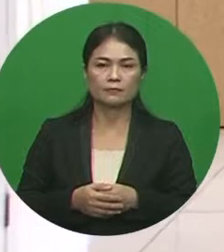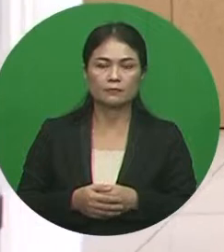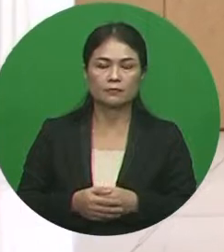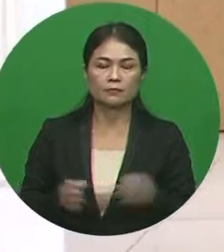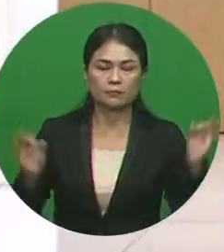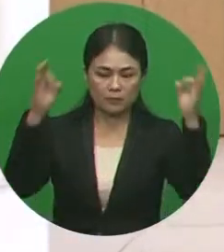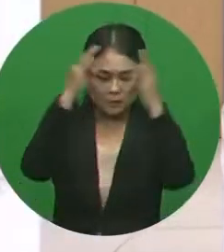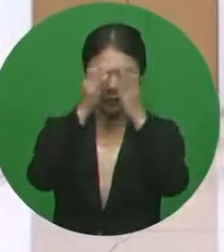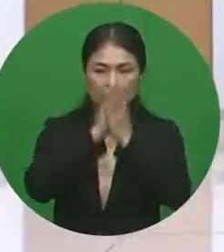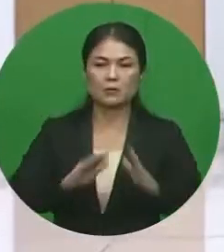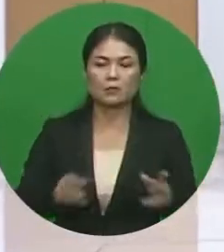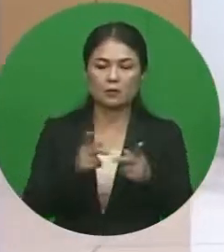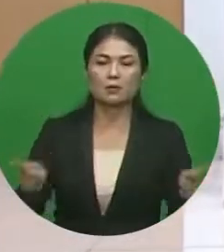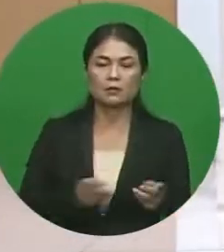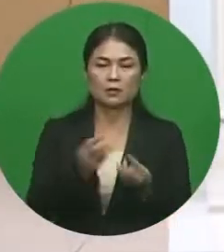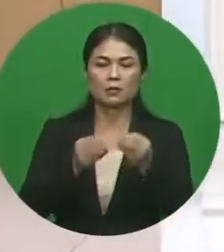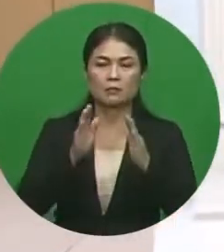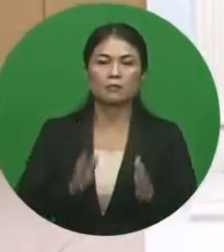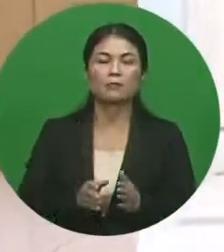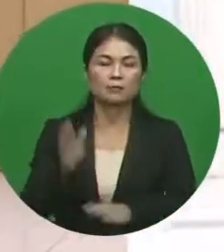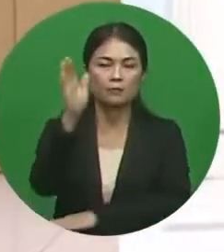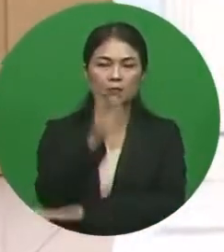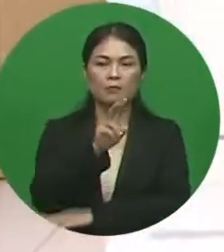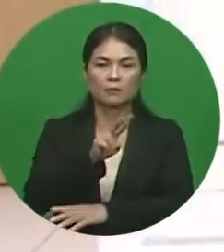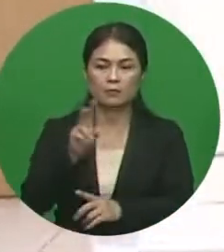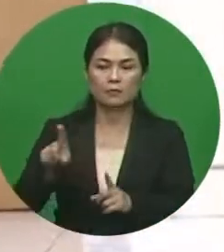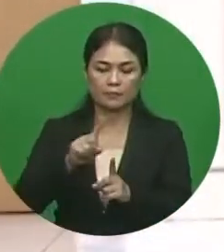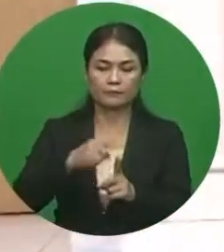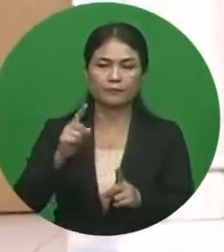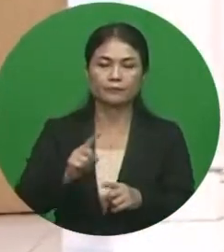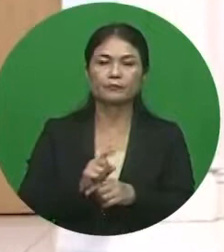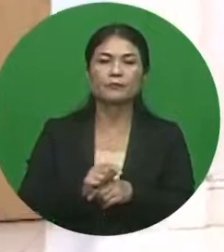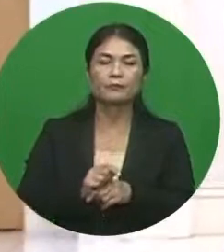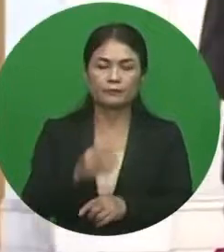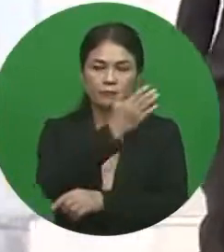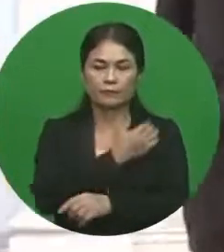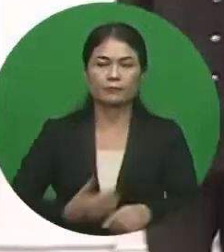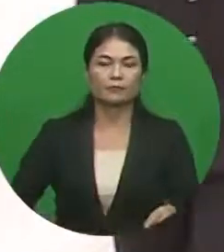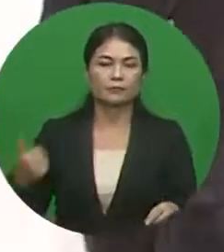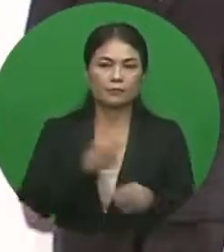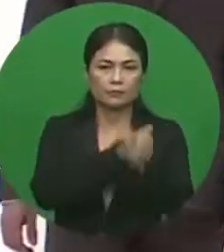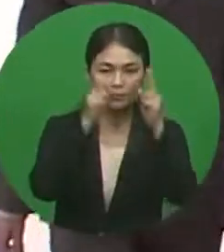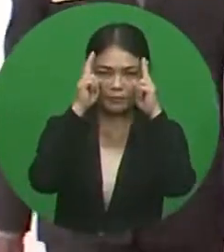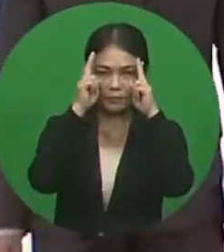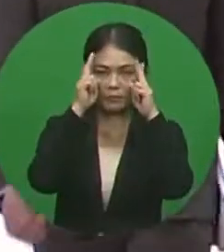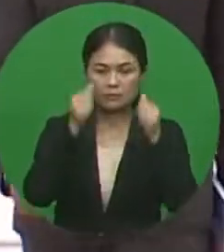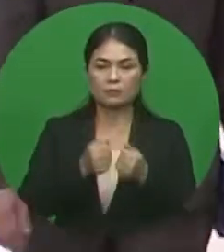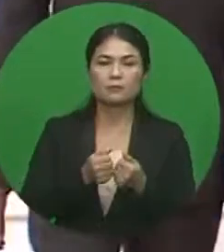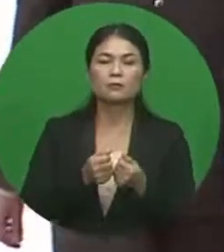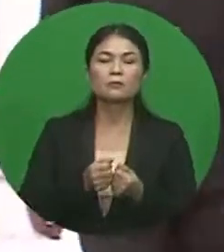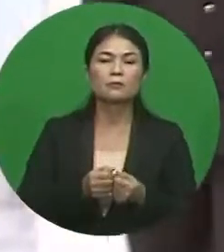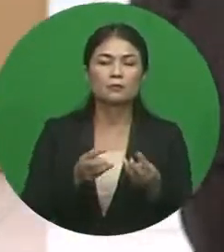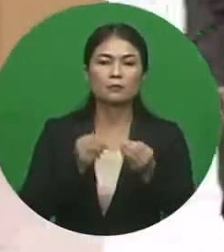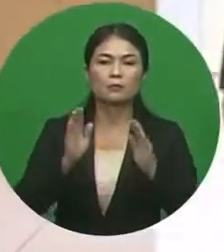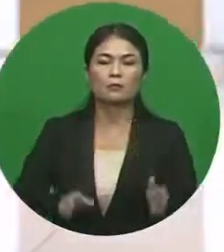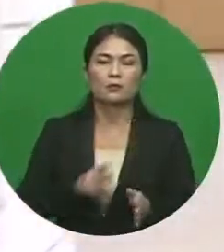នៅវិមានសន្តិភាពទីស្តីការនាយករដ្ឋមន្ត្រីរុស្ស៊ីថ្ងៃទី21ខែមករាសម្ដេចអគ្គមហាសេនាបតីតេជោហ៊ុនសែ